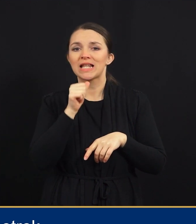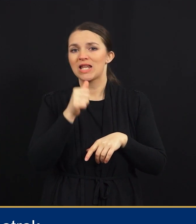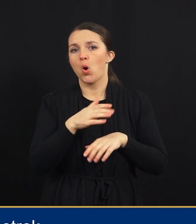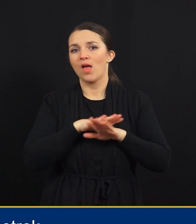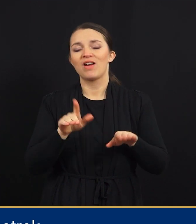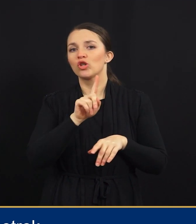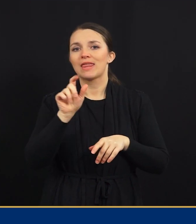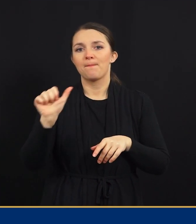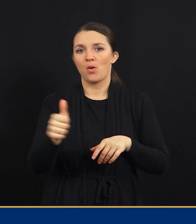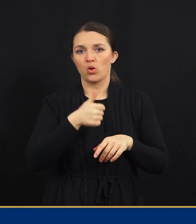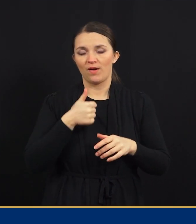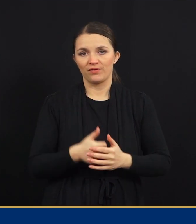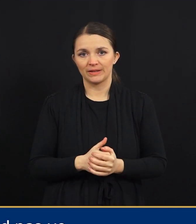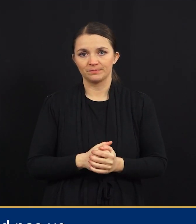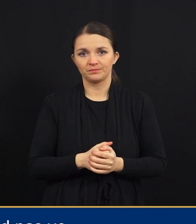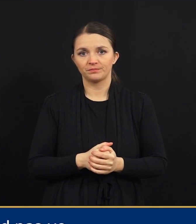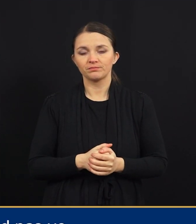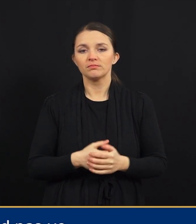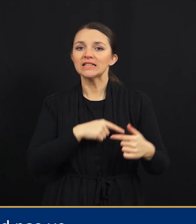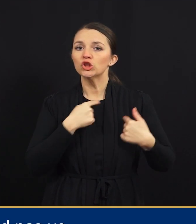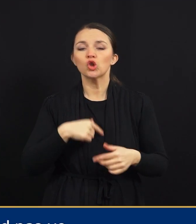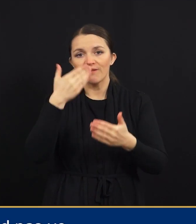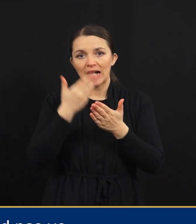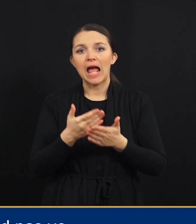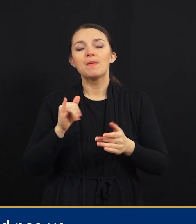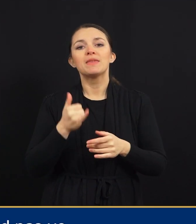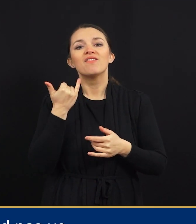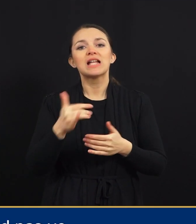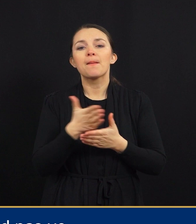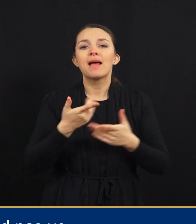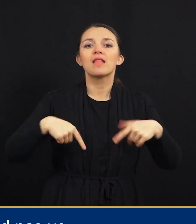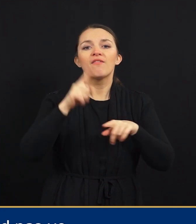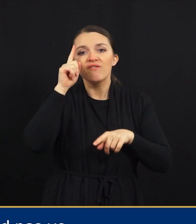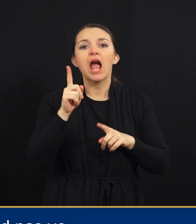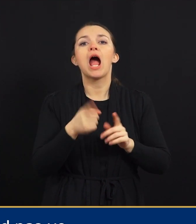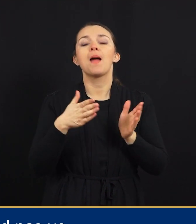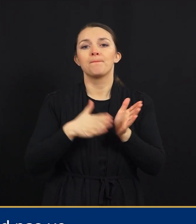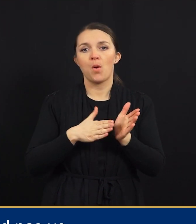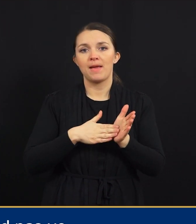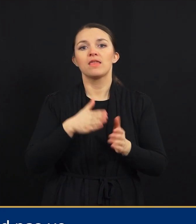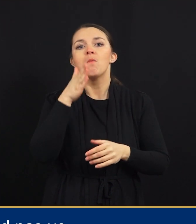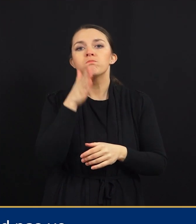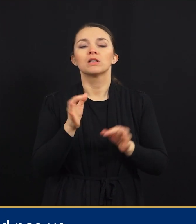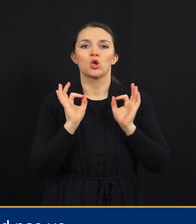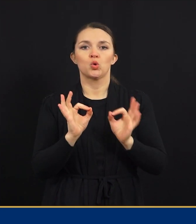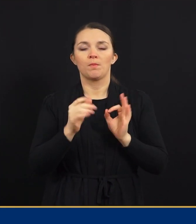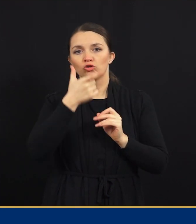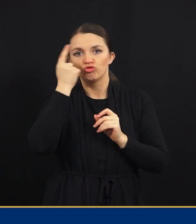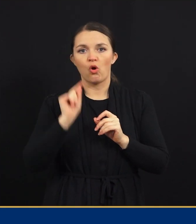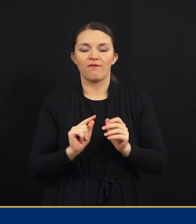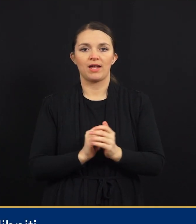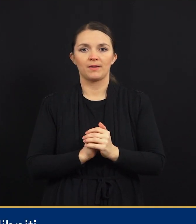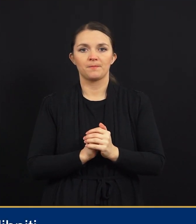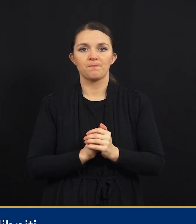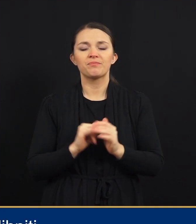ne ponovi. Srčno verjamem, da vsak izmed nas ve, kaj pomeni biti dober človek.